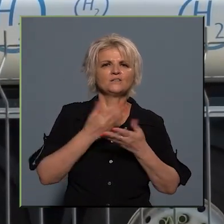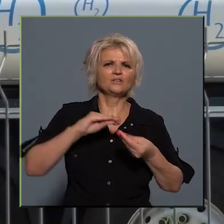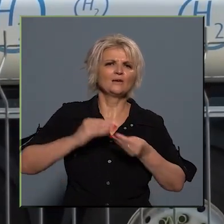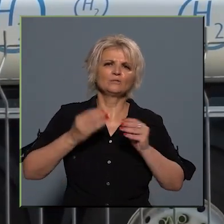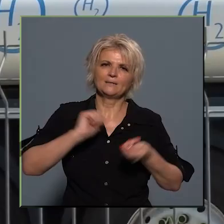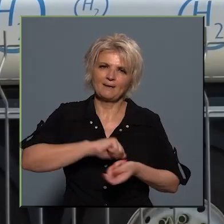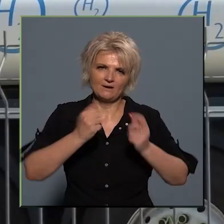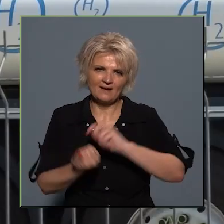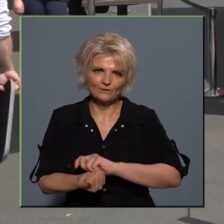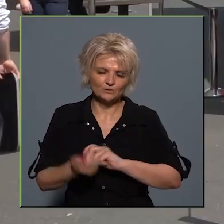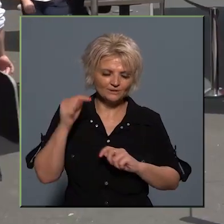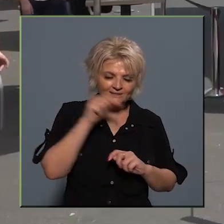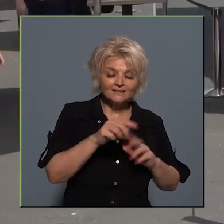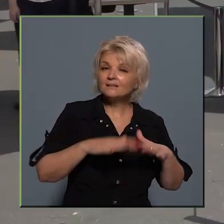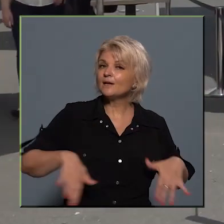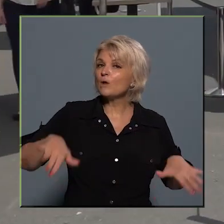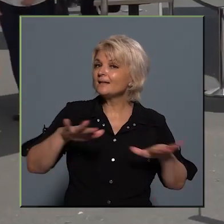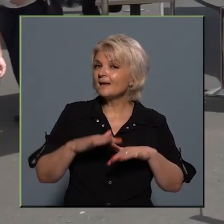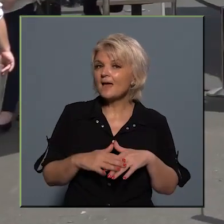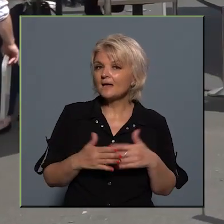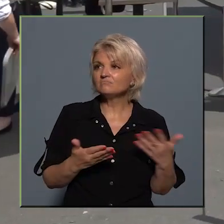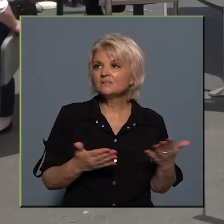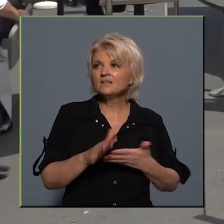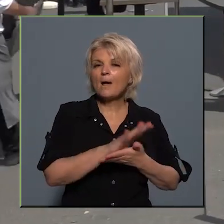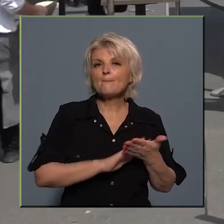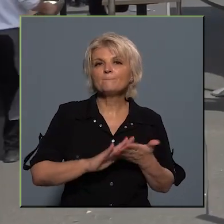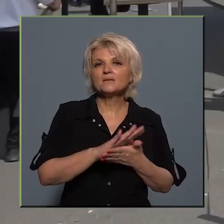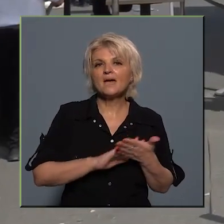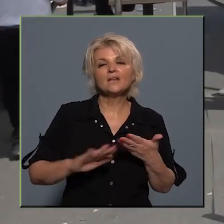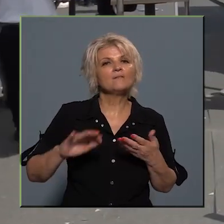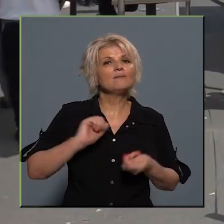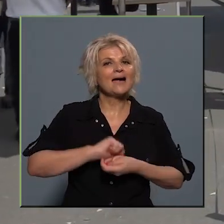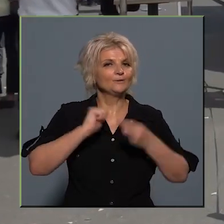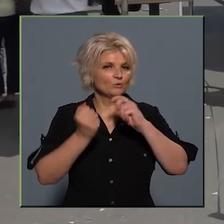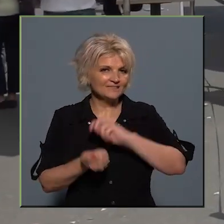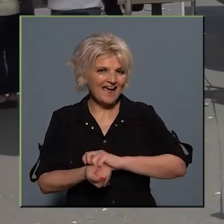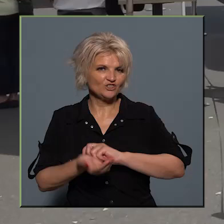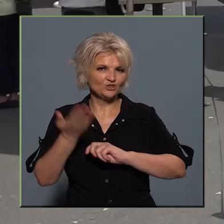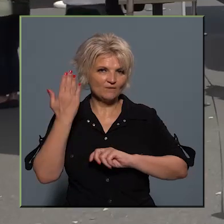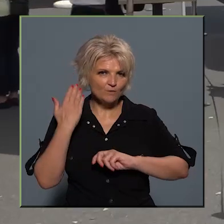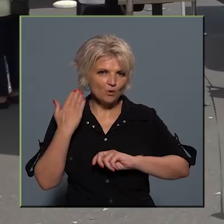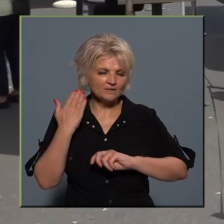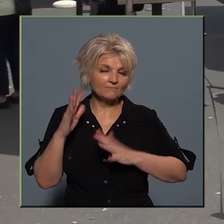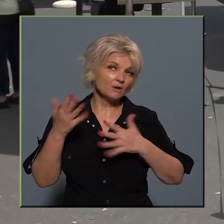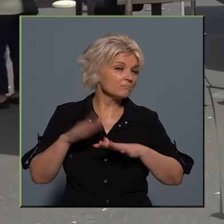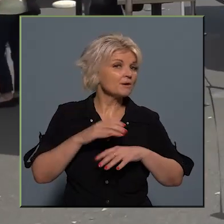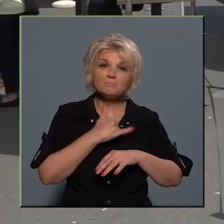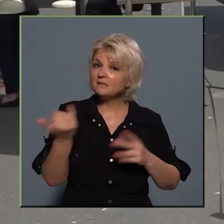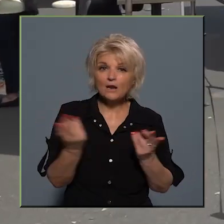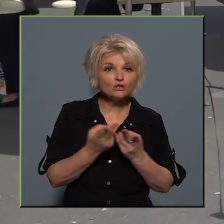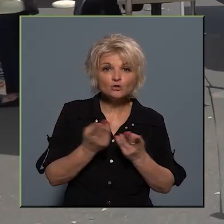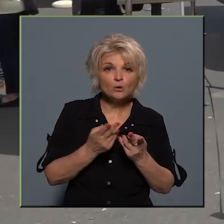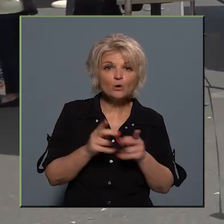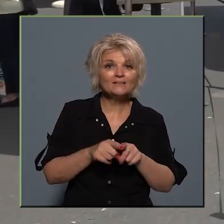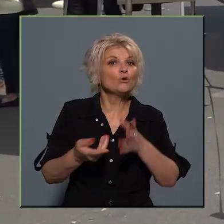területeken. A ti területeteken milyen változás történt, vagy maradt minden hasonló, mint